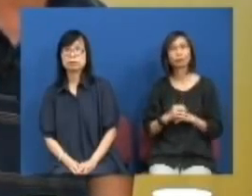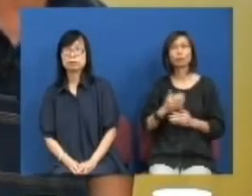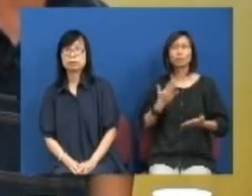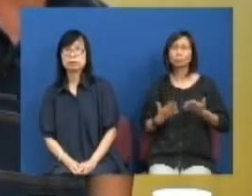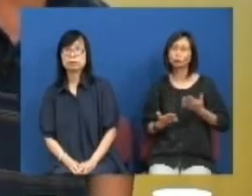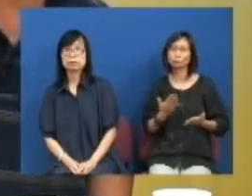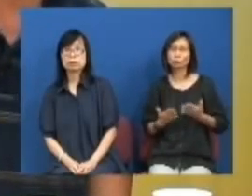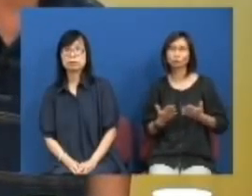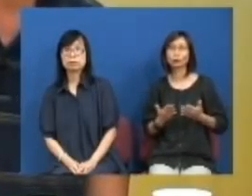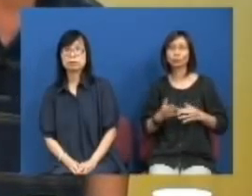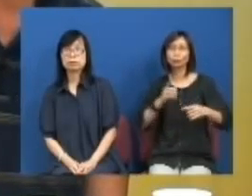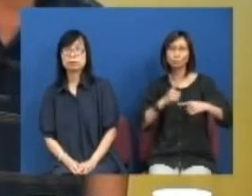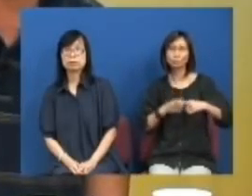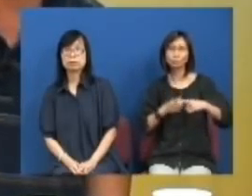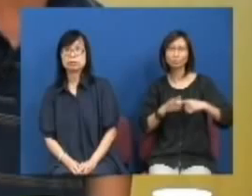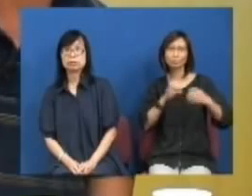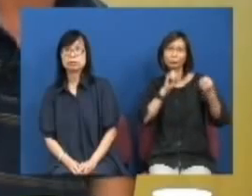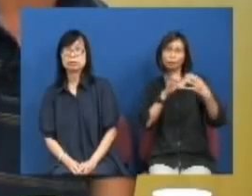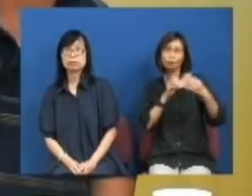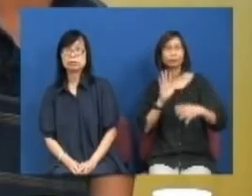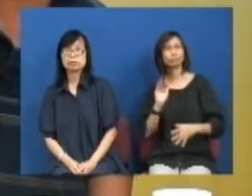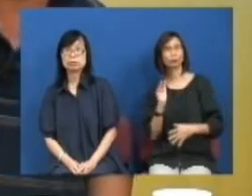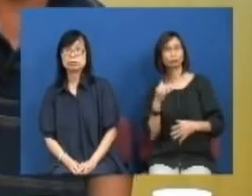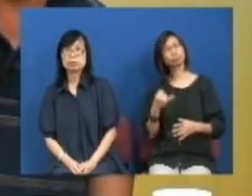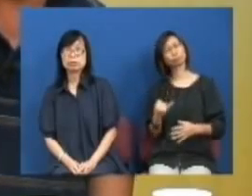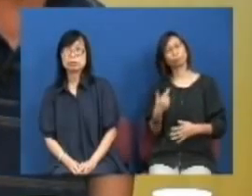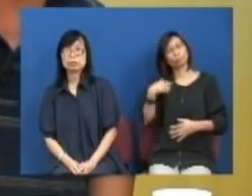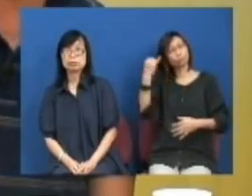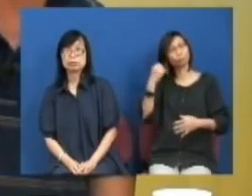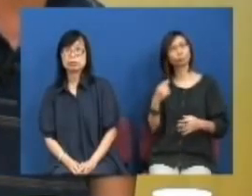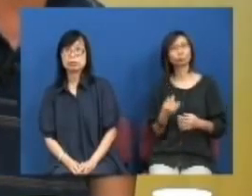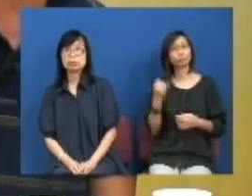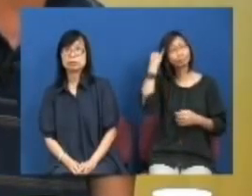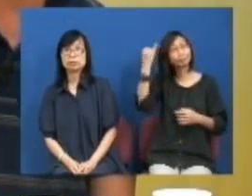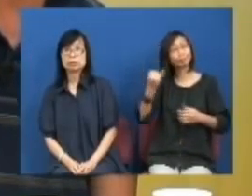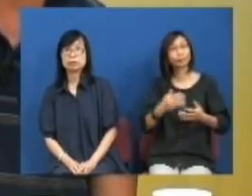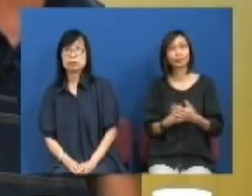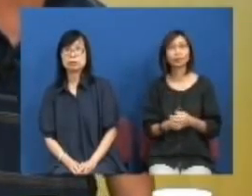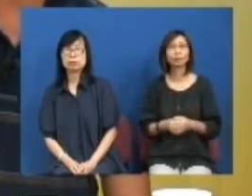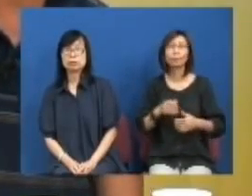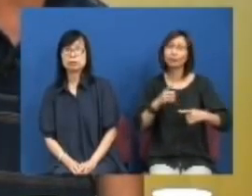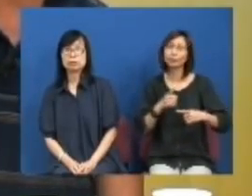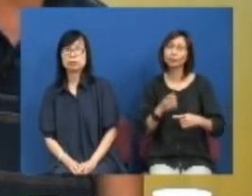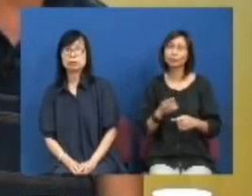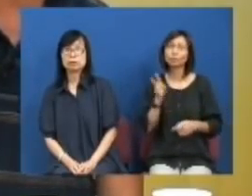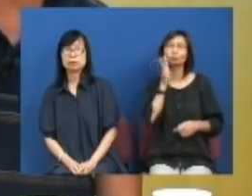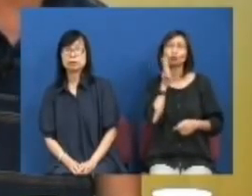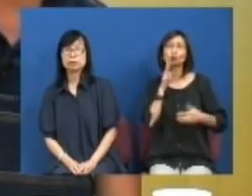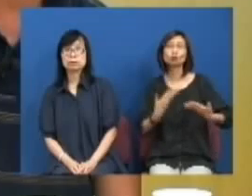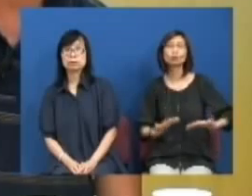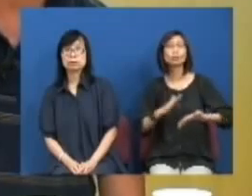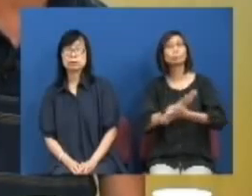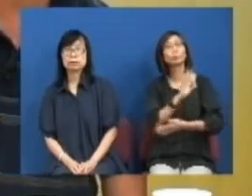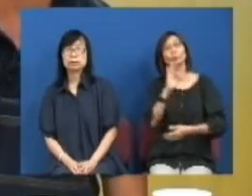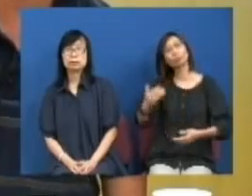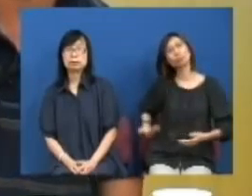即係溝唔溝得淡啊？依一個咁佢自己都心中有數。咁但係其實即係如果喺今年冇華叔嘅